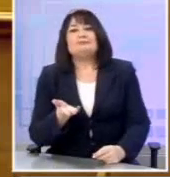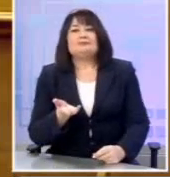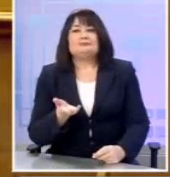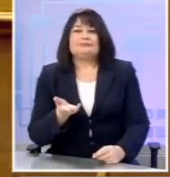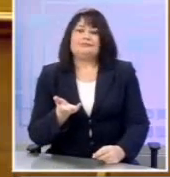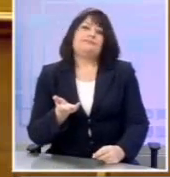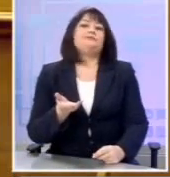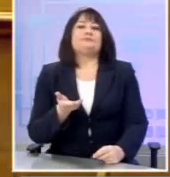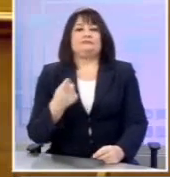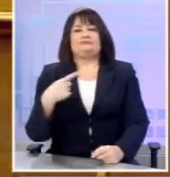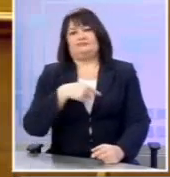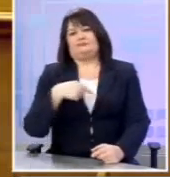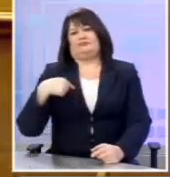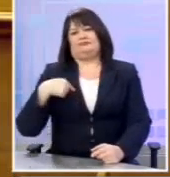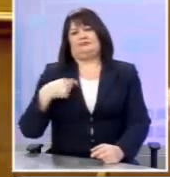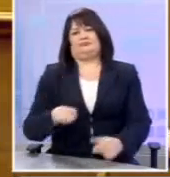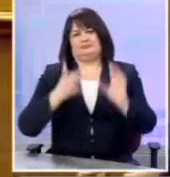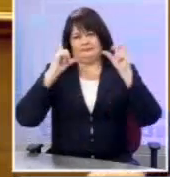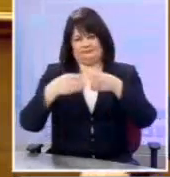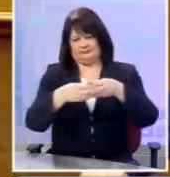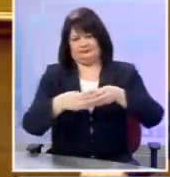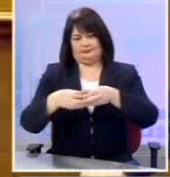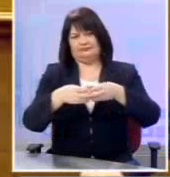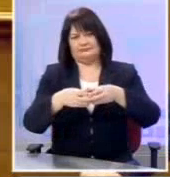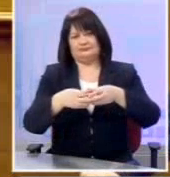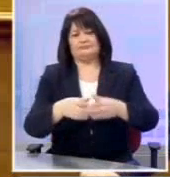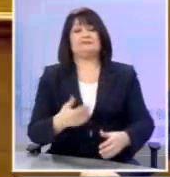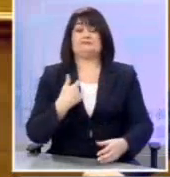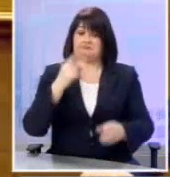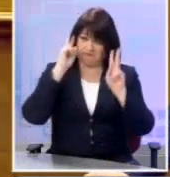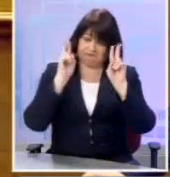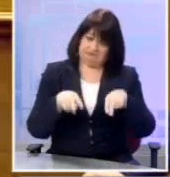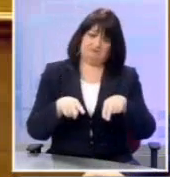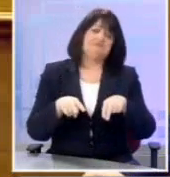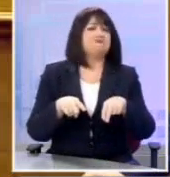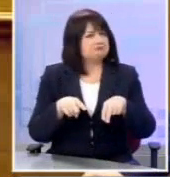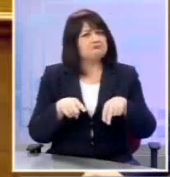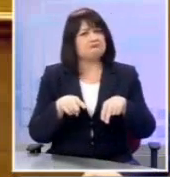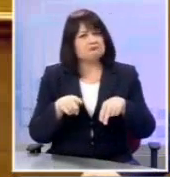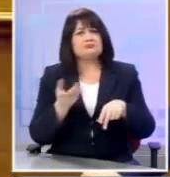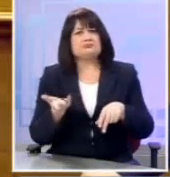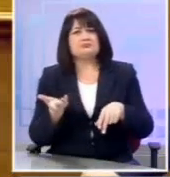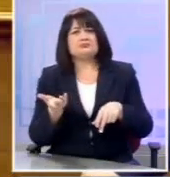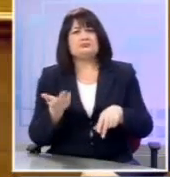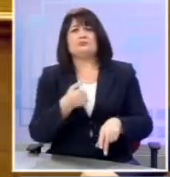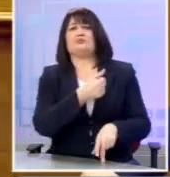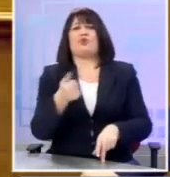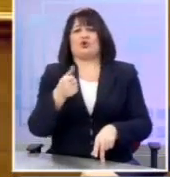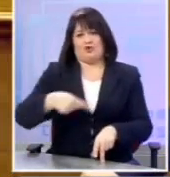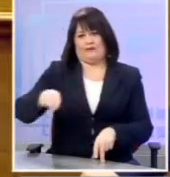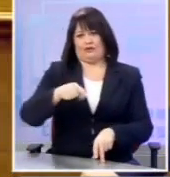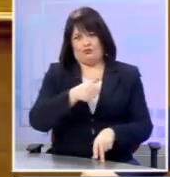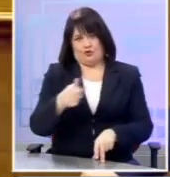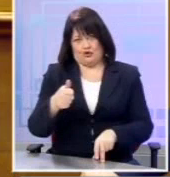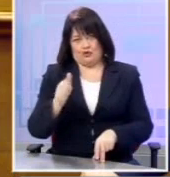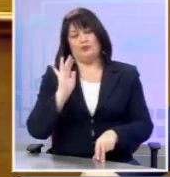ηγούνται στην παράταξη Νέας Δημοκρατίας, καθότι παρότι αναγνωρίζω πως δεν αποτελούν άποψη